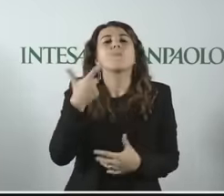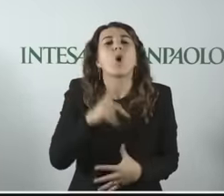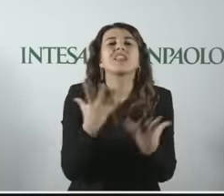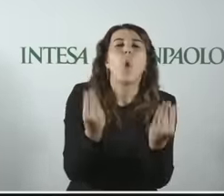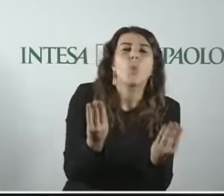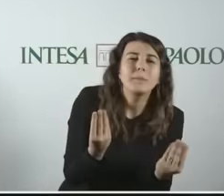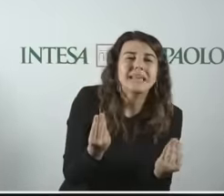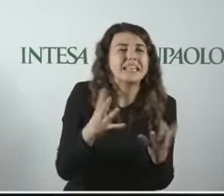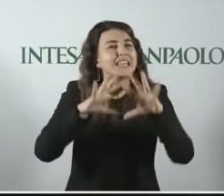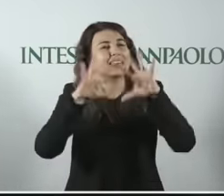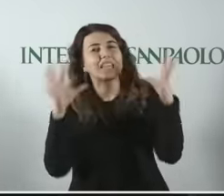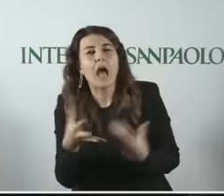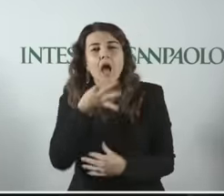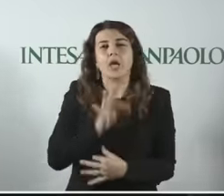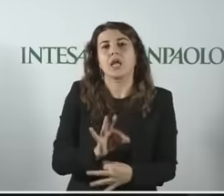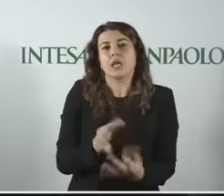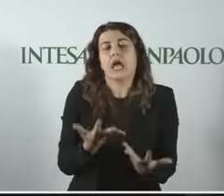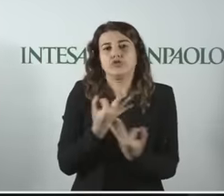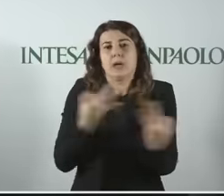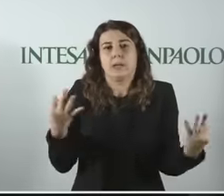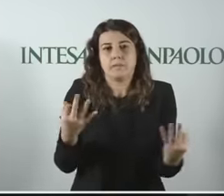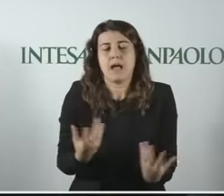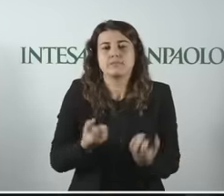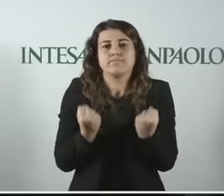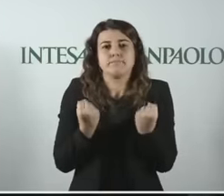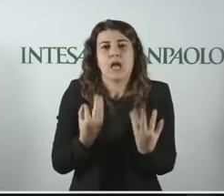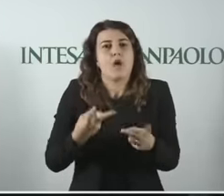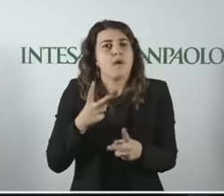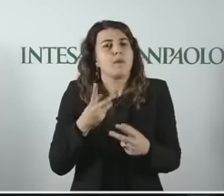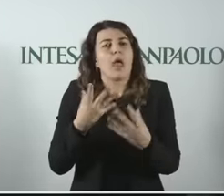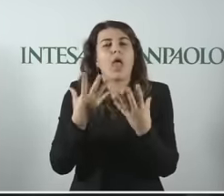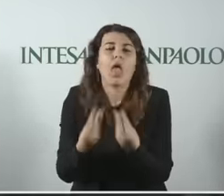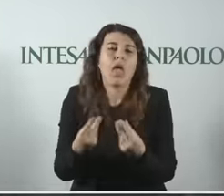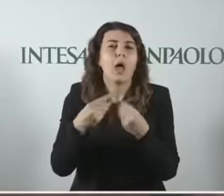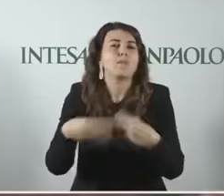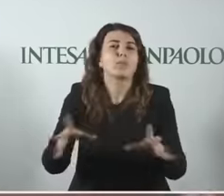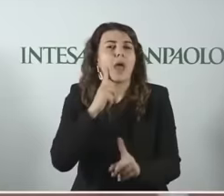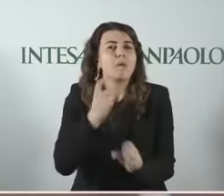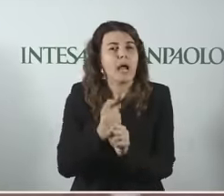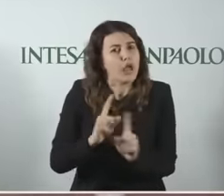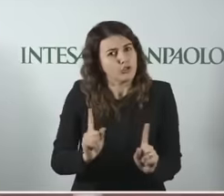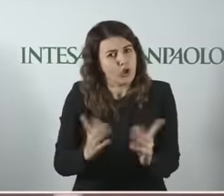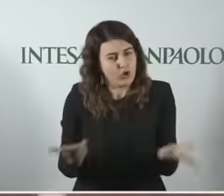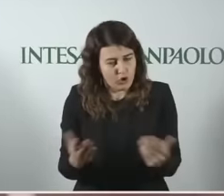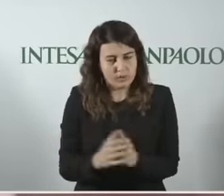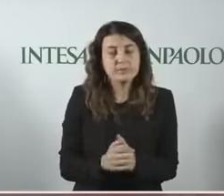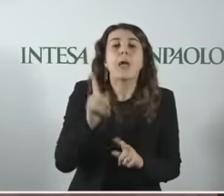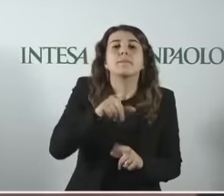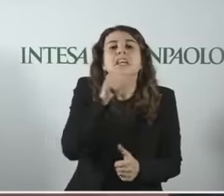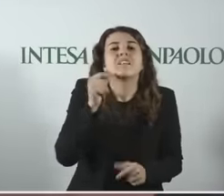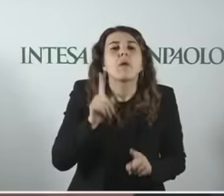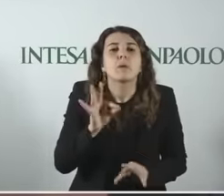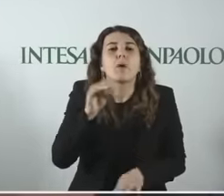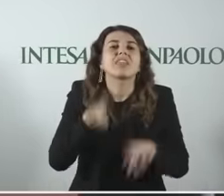ecco è più difficile che vada male e poi e poi proprio perché era importante differenziare